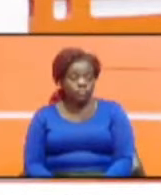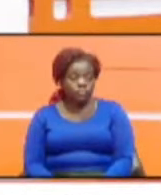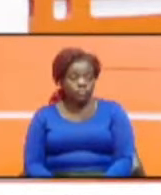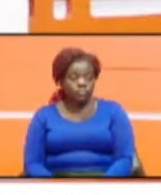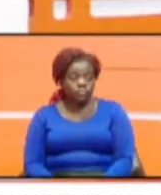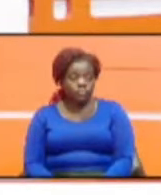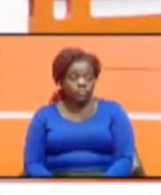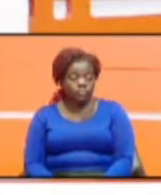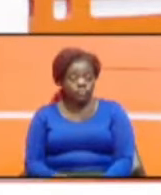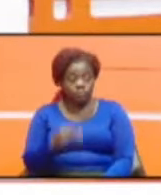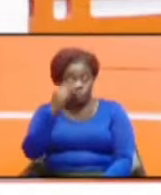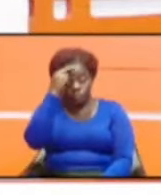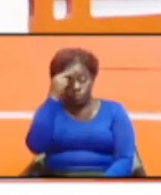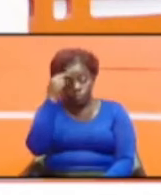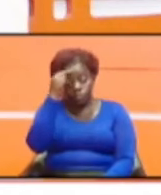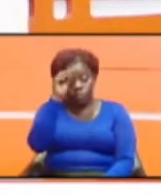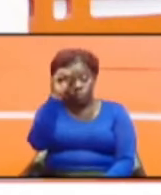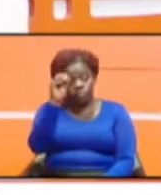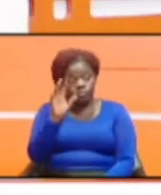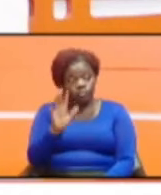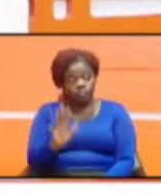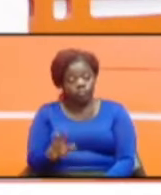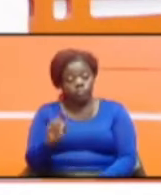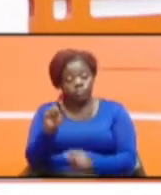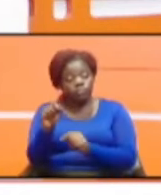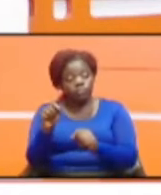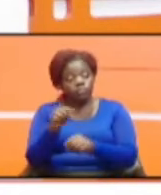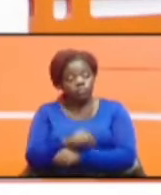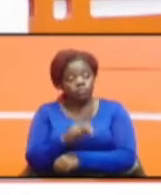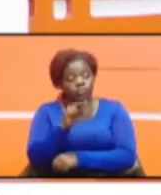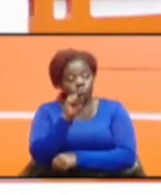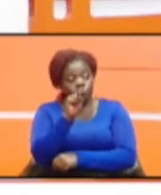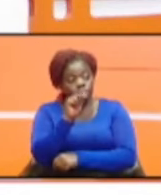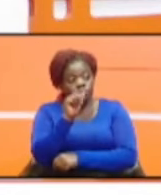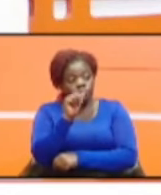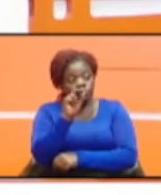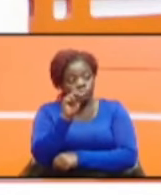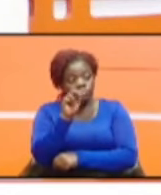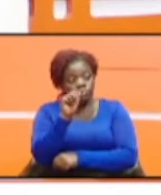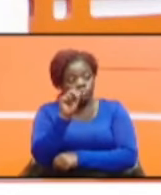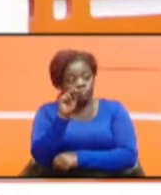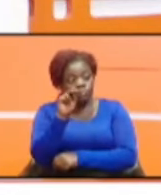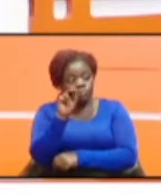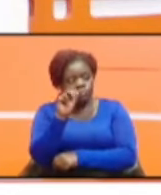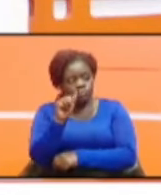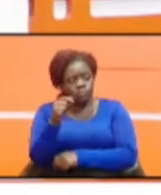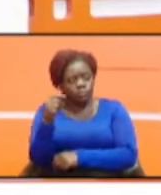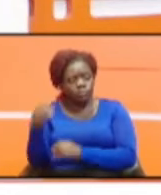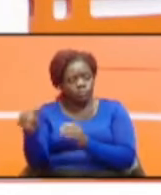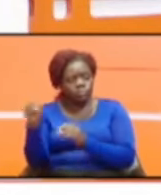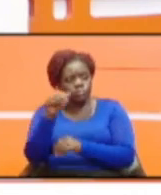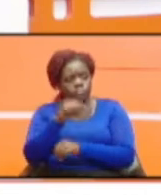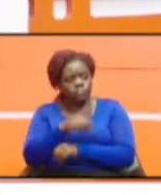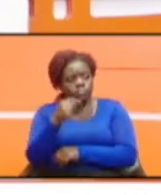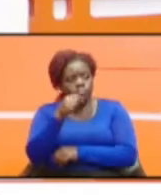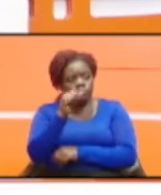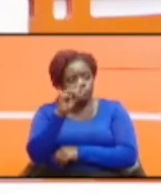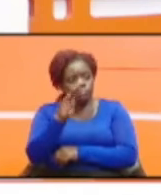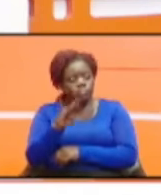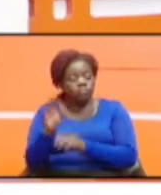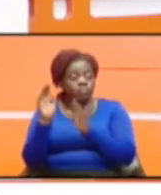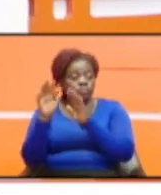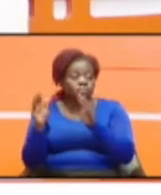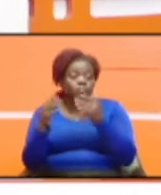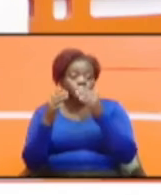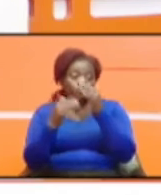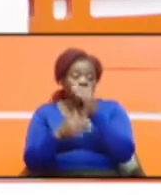Ate bo abayizi abasomesa n'abaddukanya essomero lya Maranatha High School Gaba bayisizza ebivvulu nga beebaza